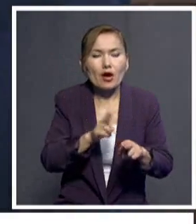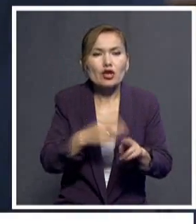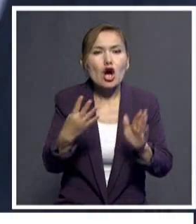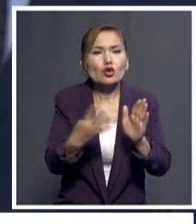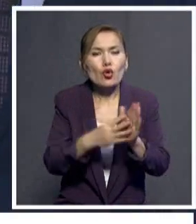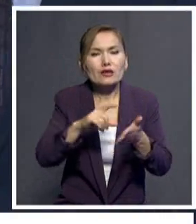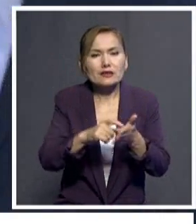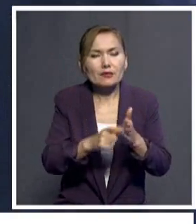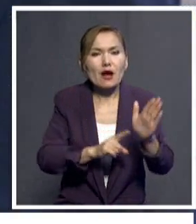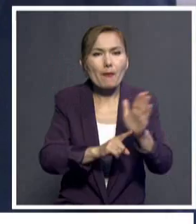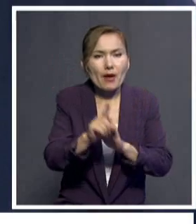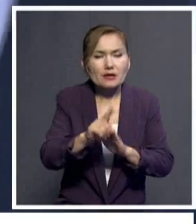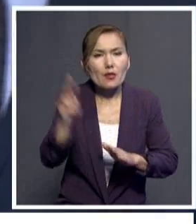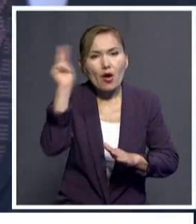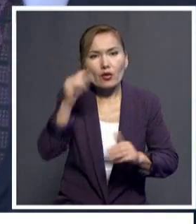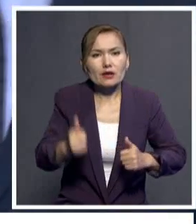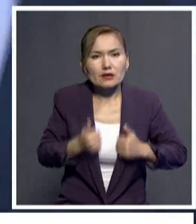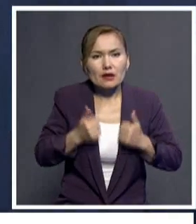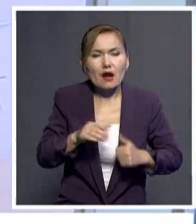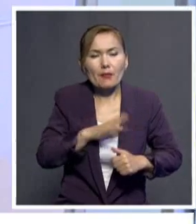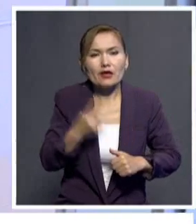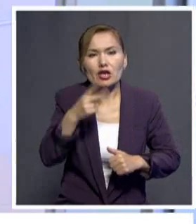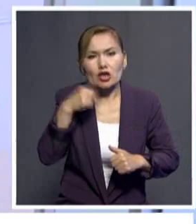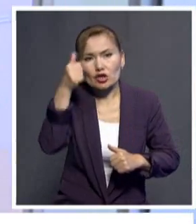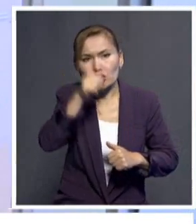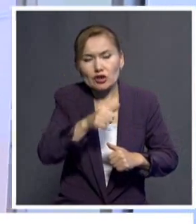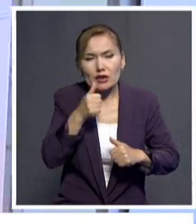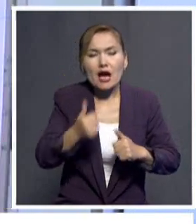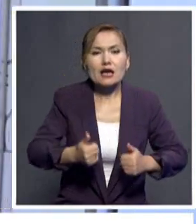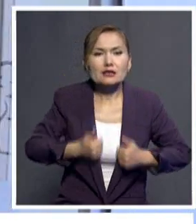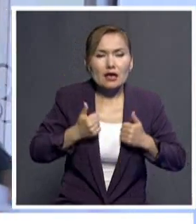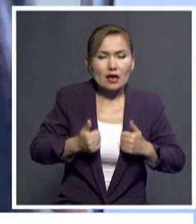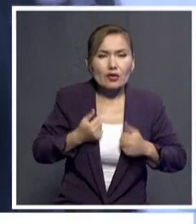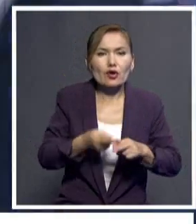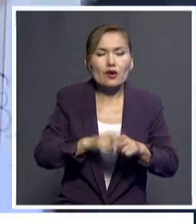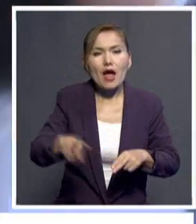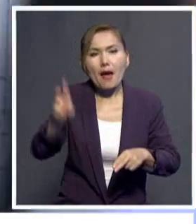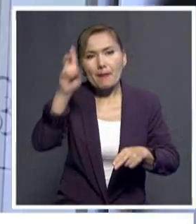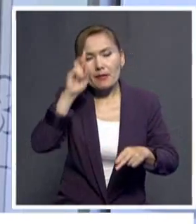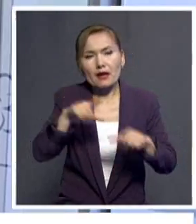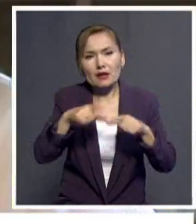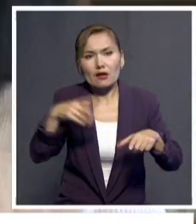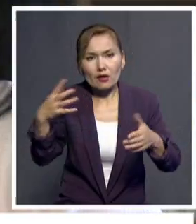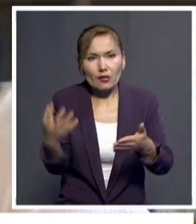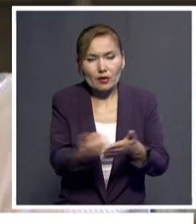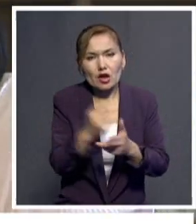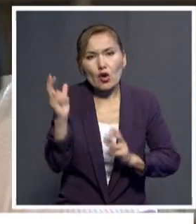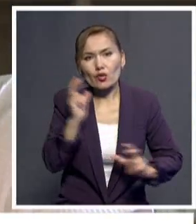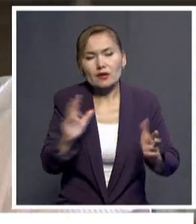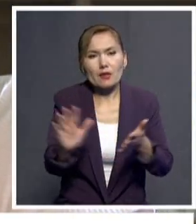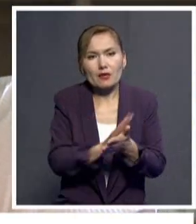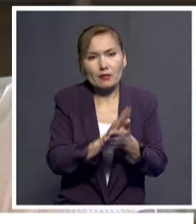тыңғылықты дайындалған. 2 жылғы төккен тері еш кетпеді. Өзіне сенген адамдардың үмітін ақтап мемлекеттік грантқа ие болды. 140